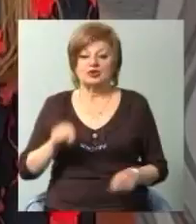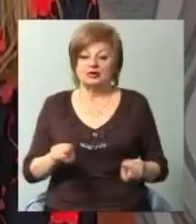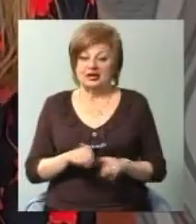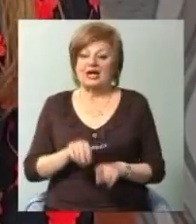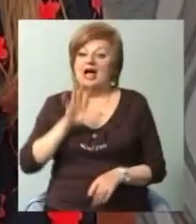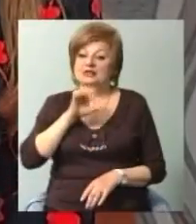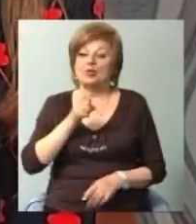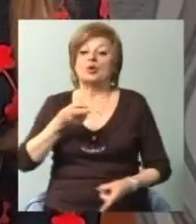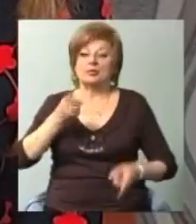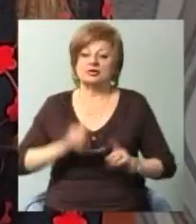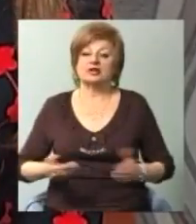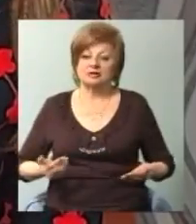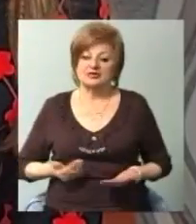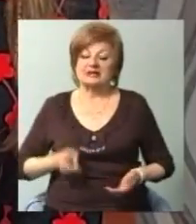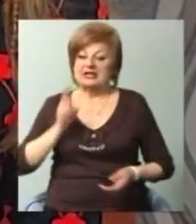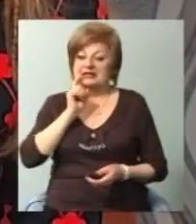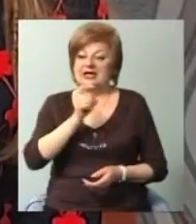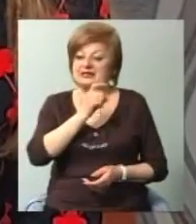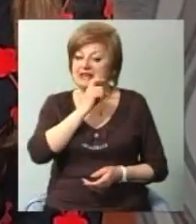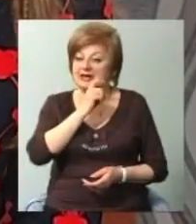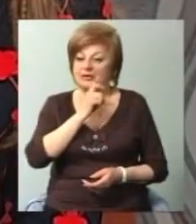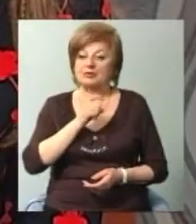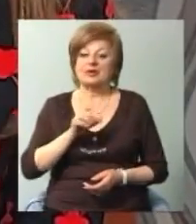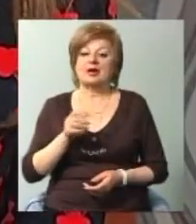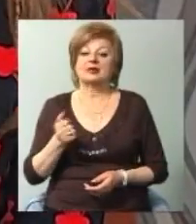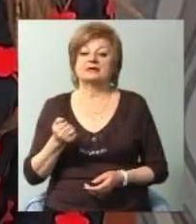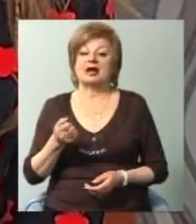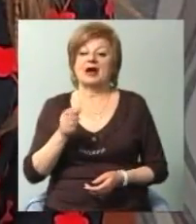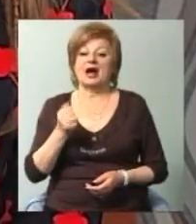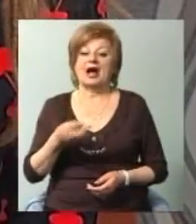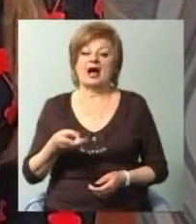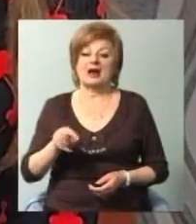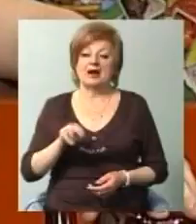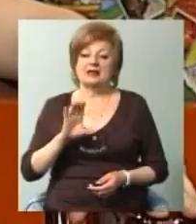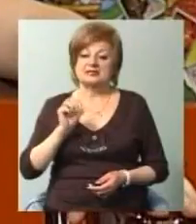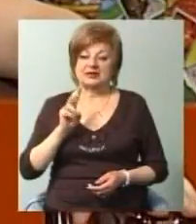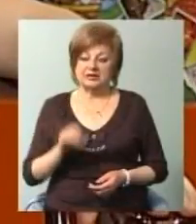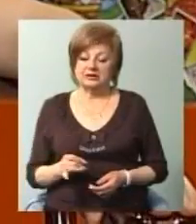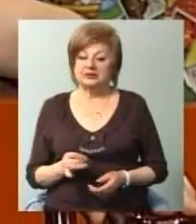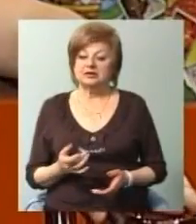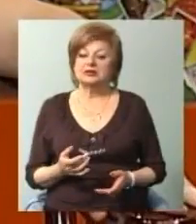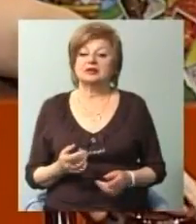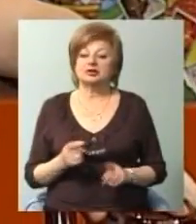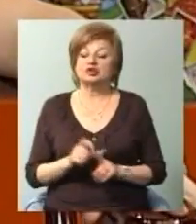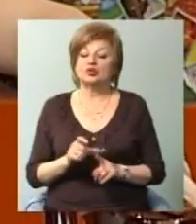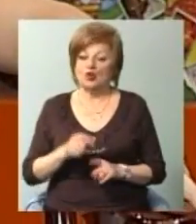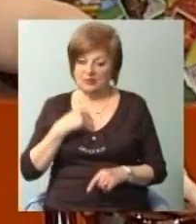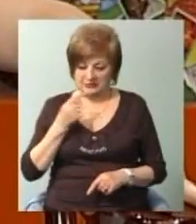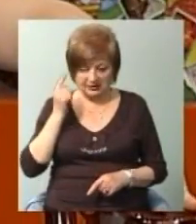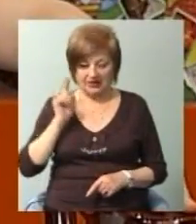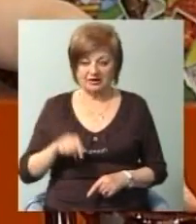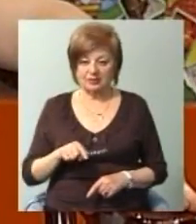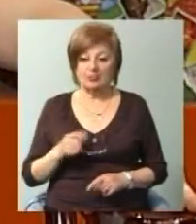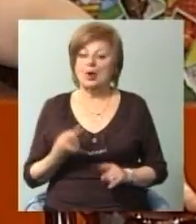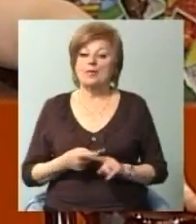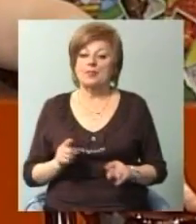породу собак, яка дійсно живе на Північному полюсі – аляскінський маламут. Тобі щось говорить це слово взагалі?